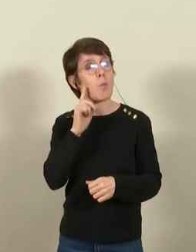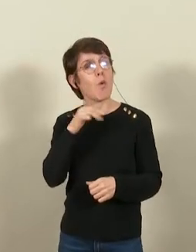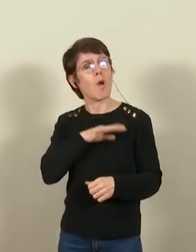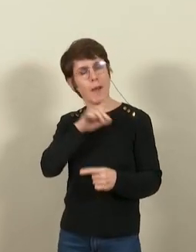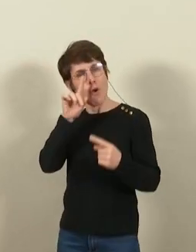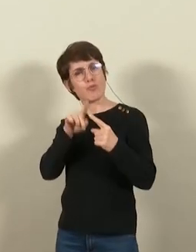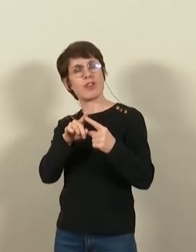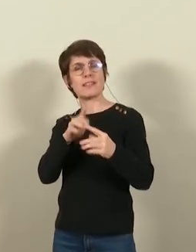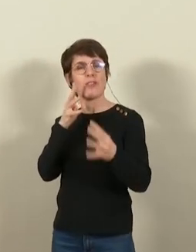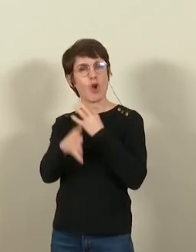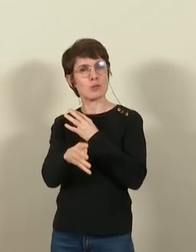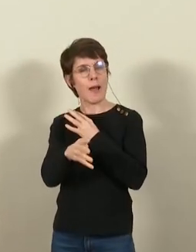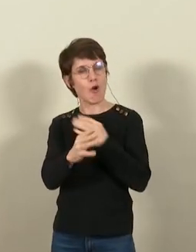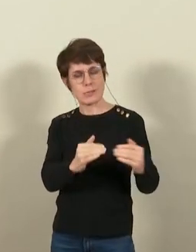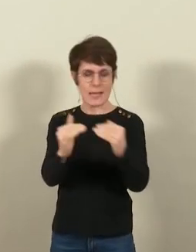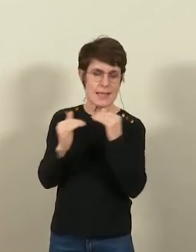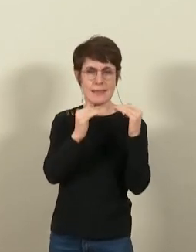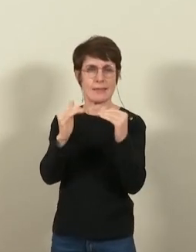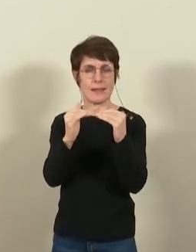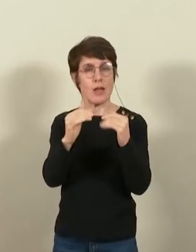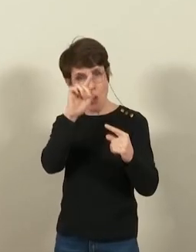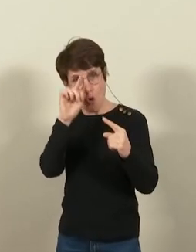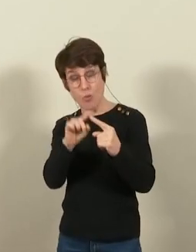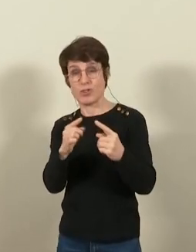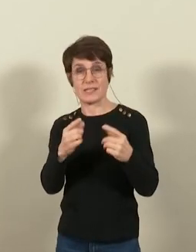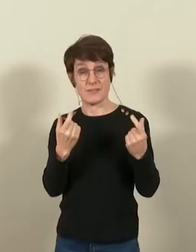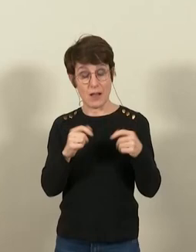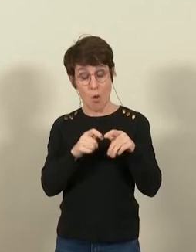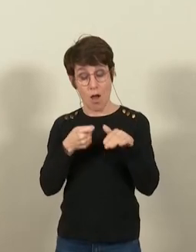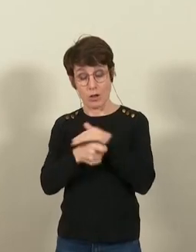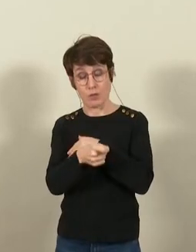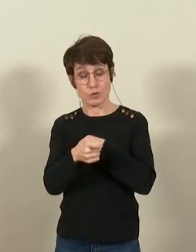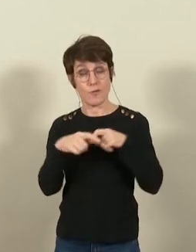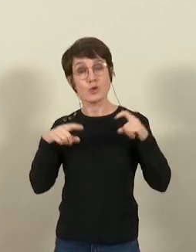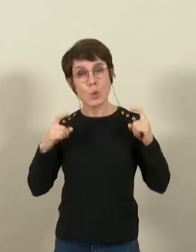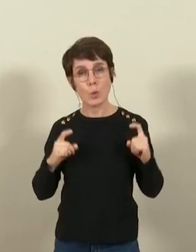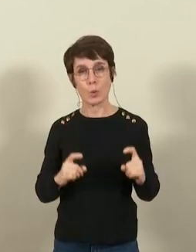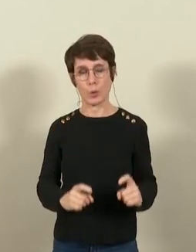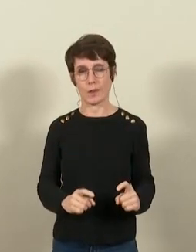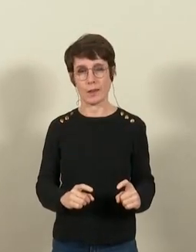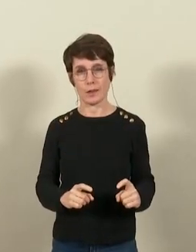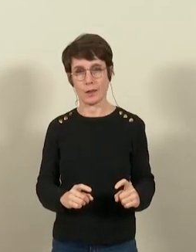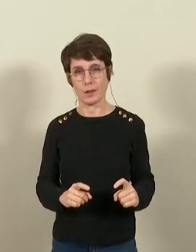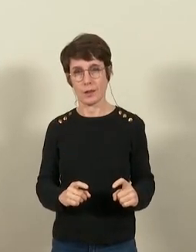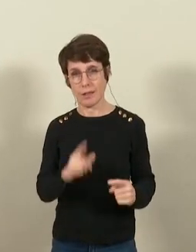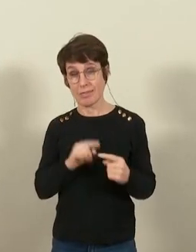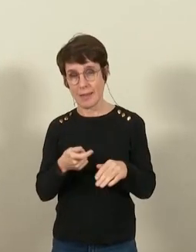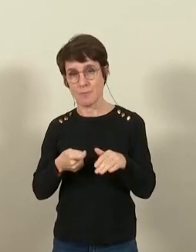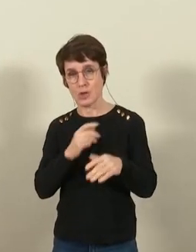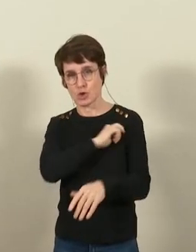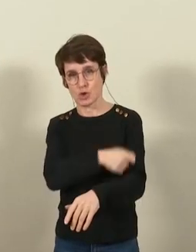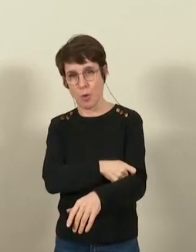d'équité mais surtout donc avec l'objectif de baisser l'enveloppe globale de subventions au monde sportif et plus largement au